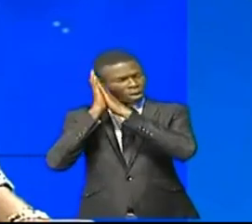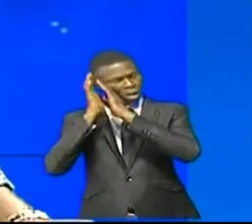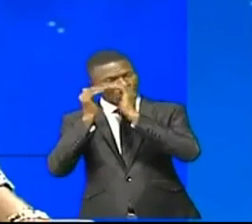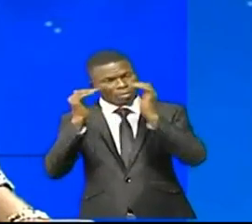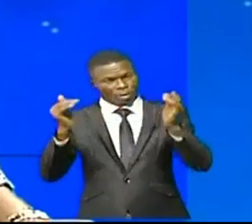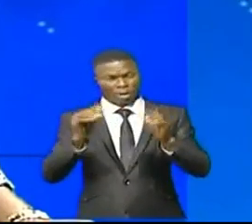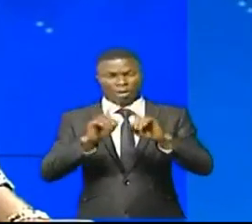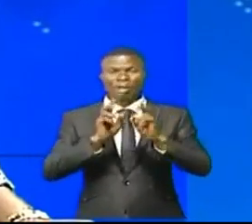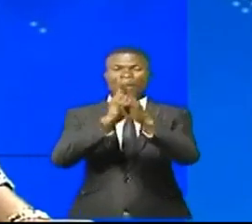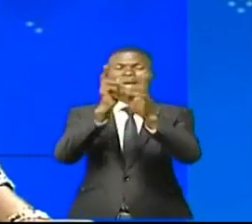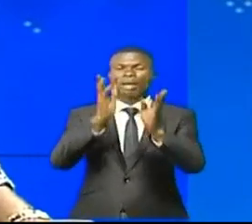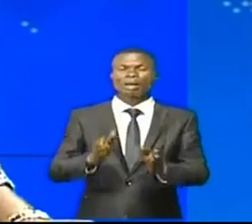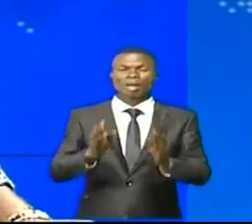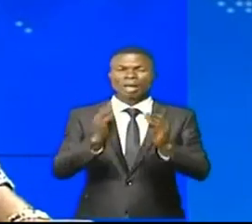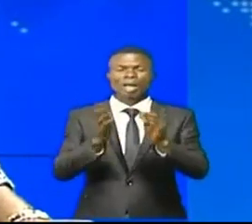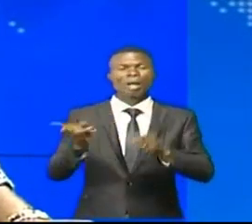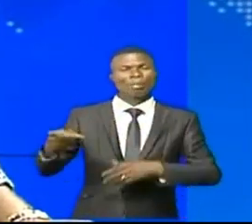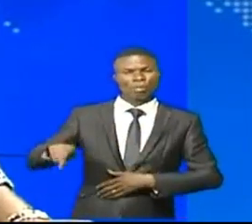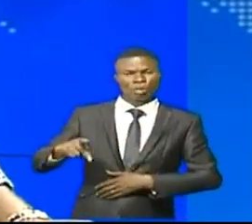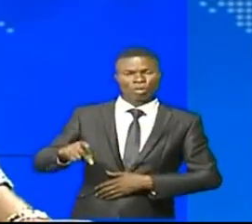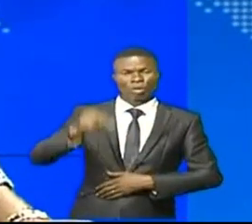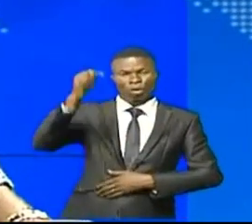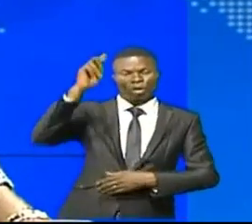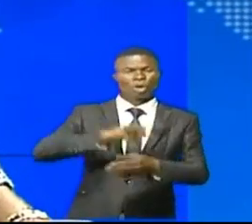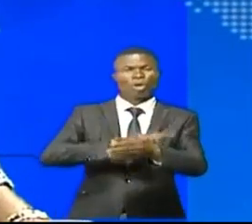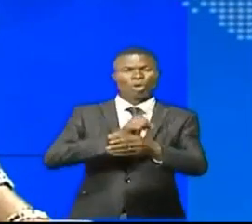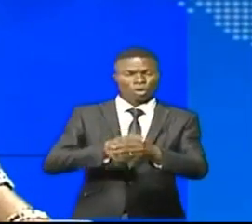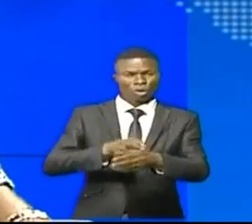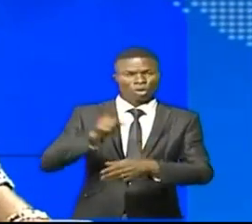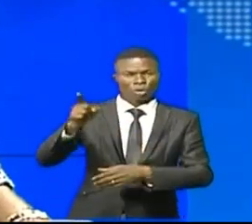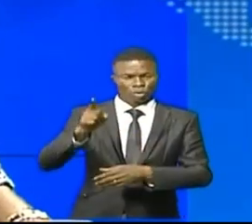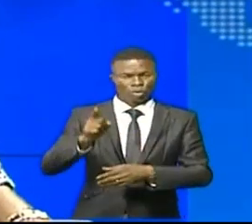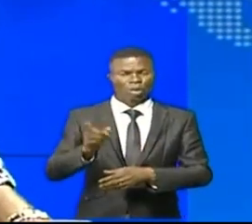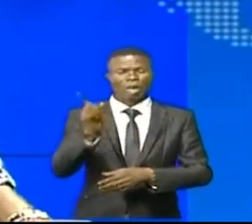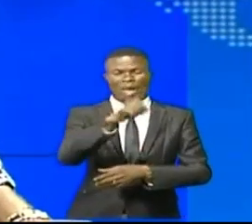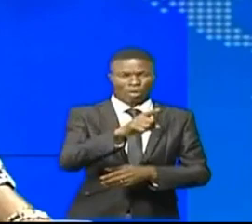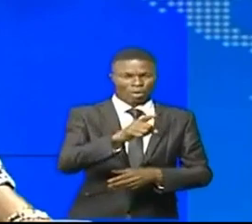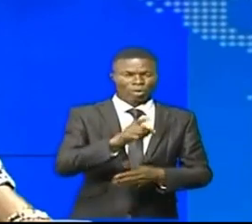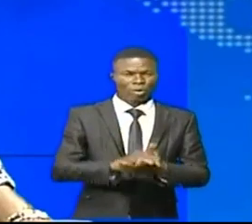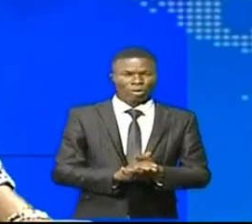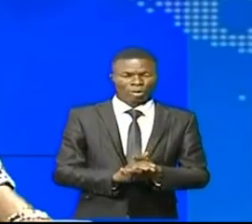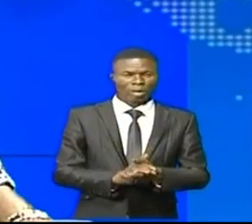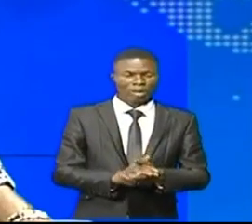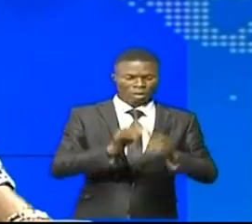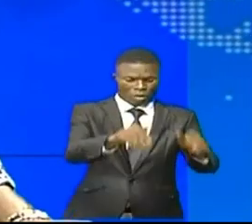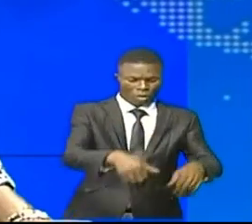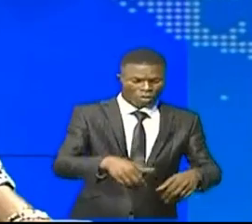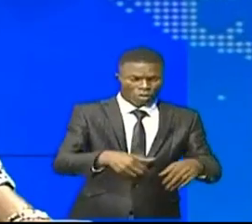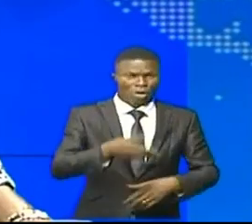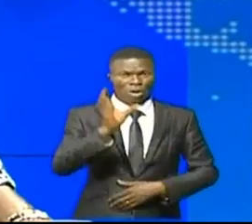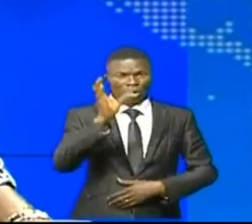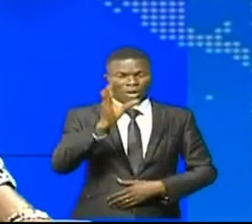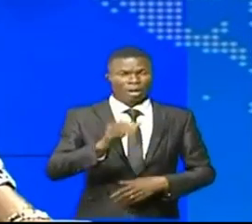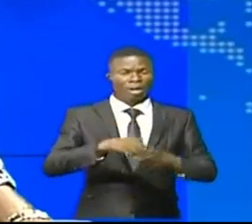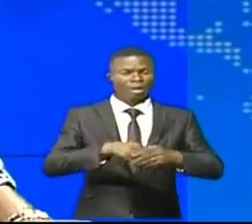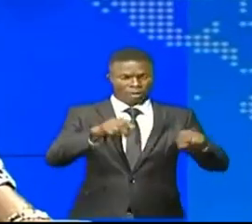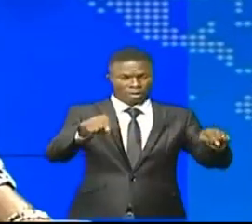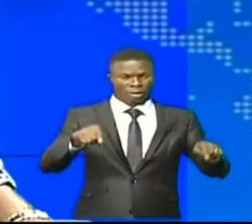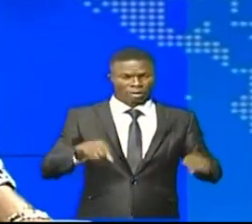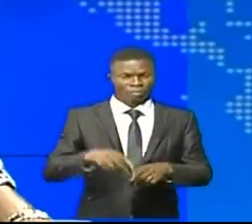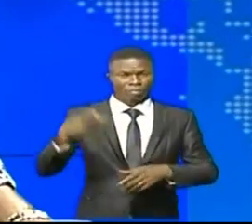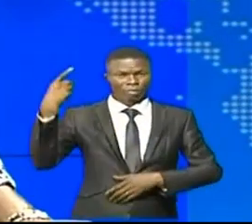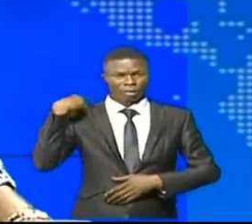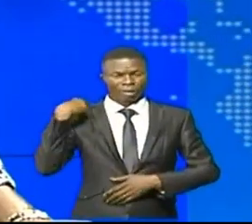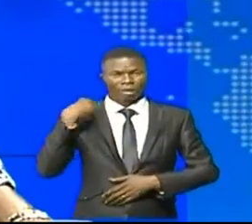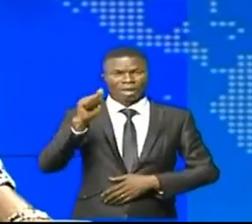la rapporteure de l'Assemblée provinciale du Nord Kivu, elle, est allée cultiver des pommes de terre dans les champs. L'honorable